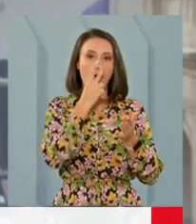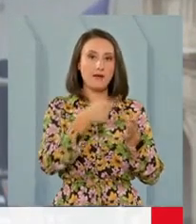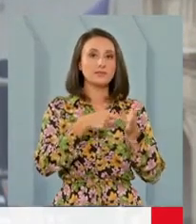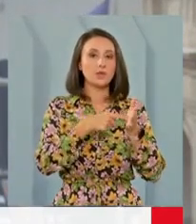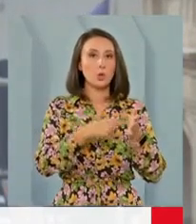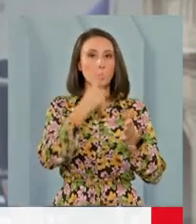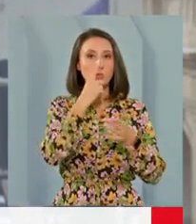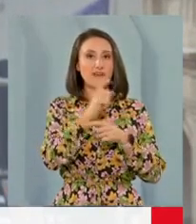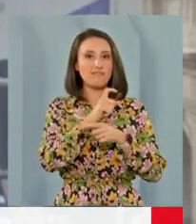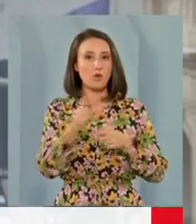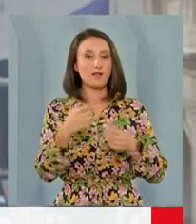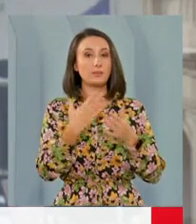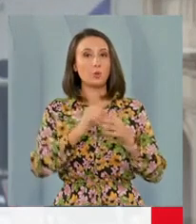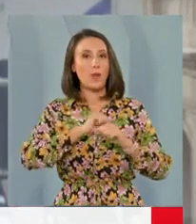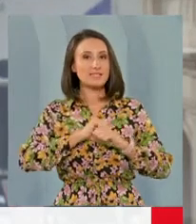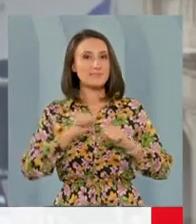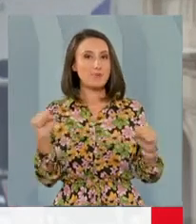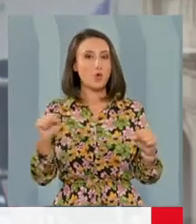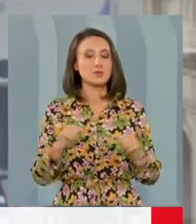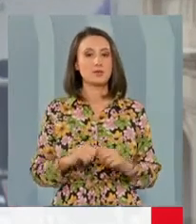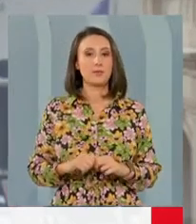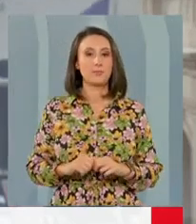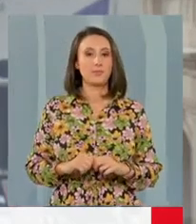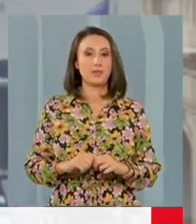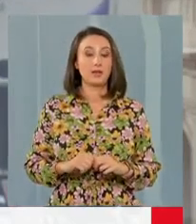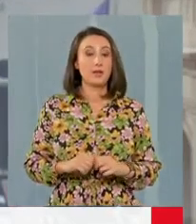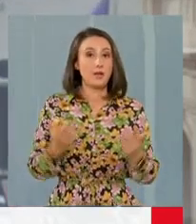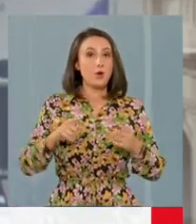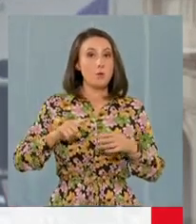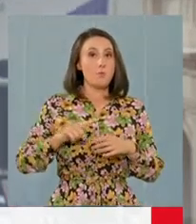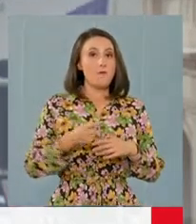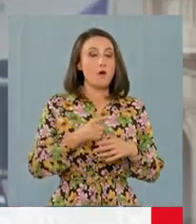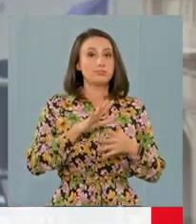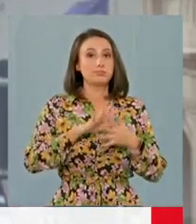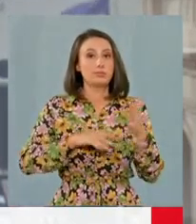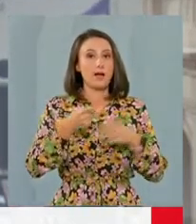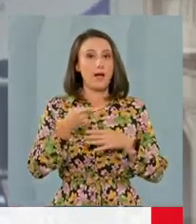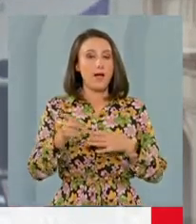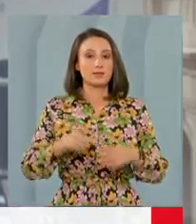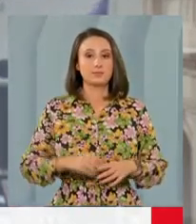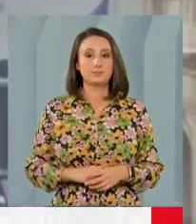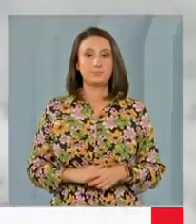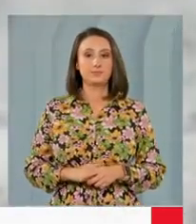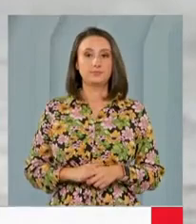este de vină pentru exploziile de la conductele din Marea Baltică, care au provocat scurgeri de gaz.